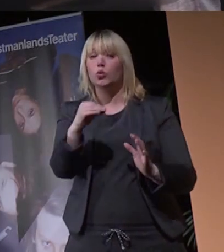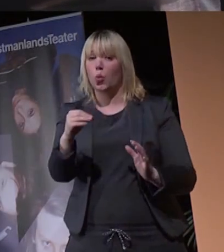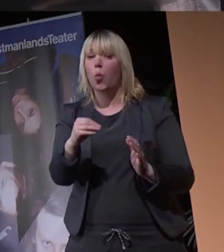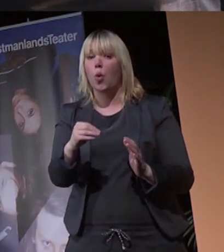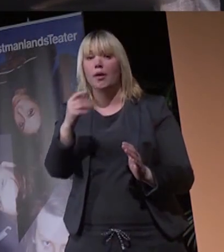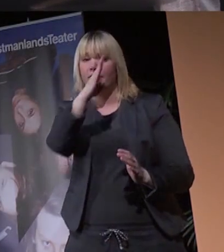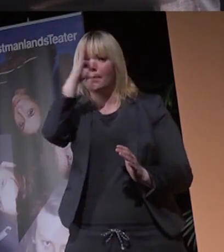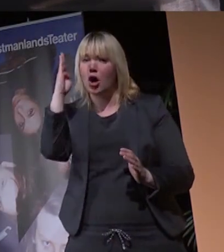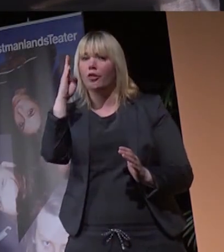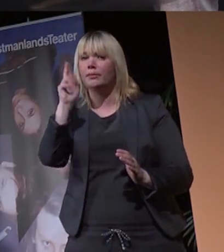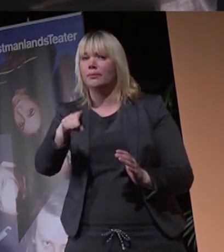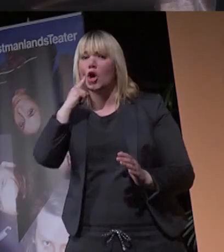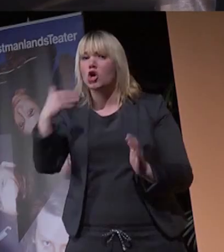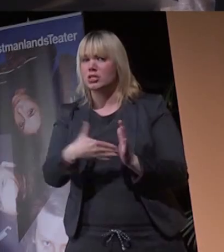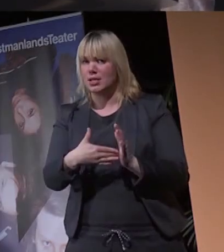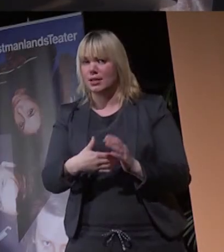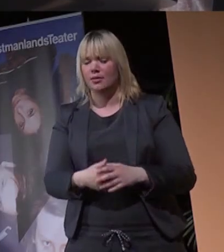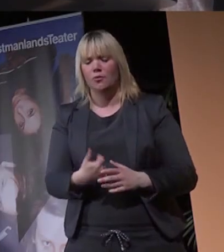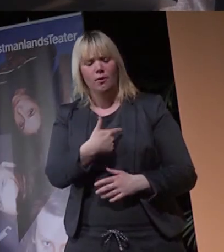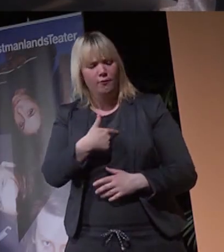Var det någon? Det var